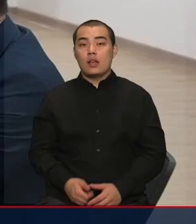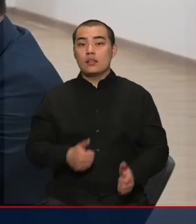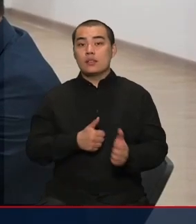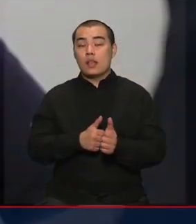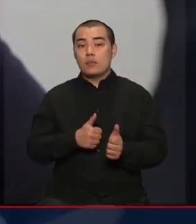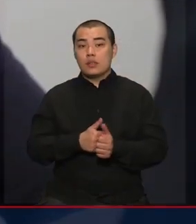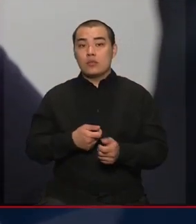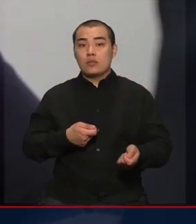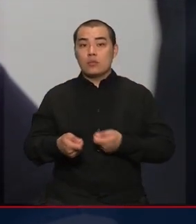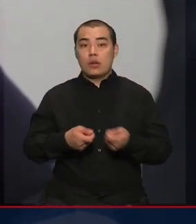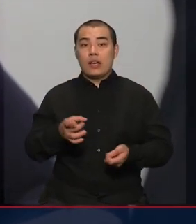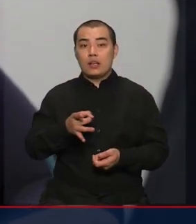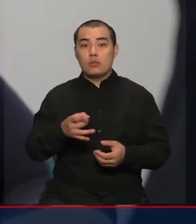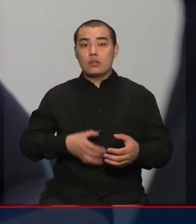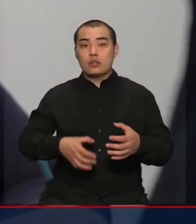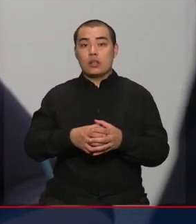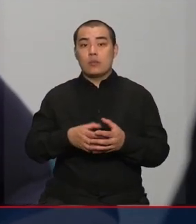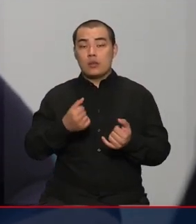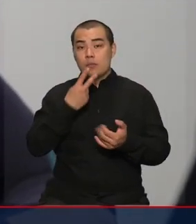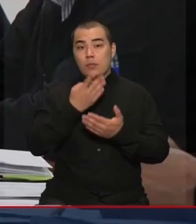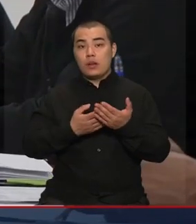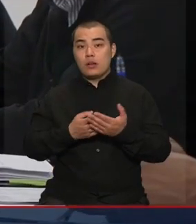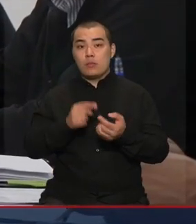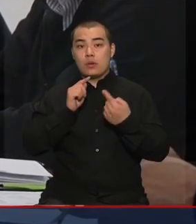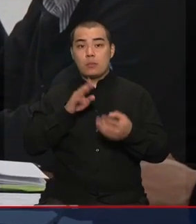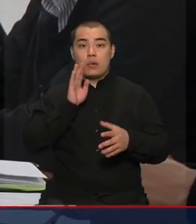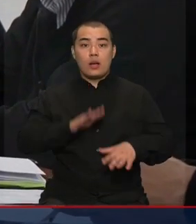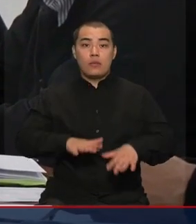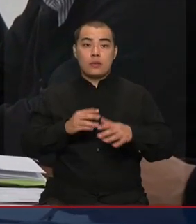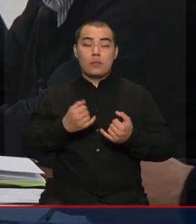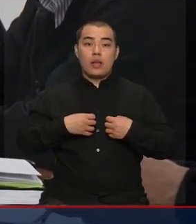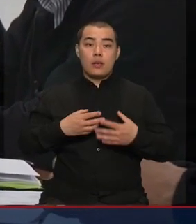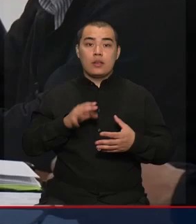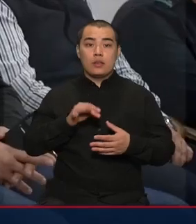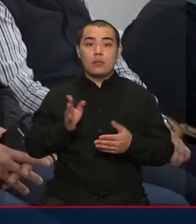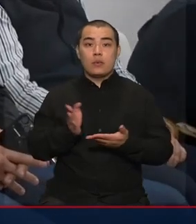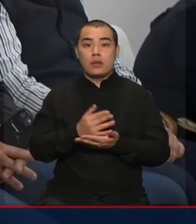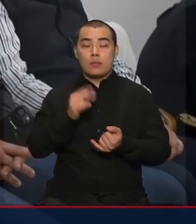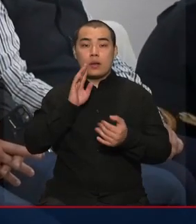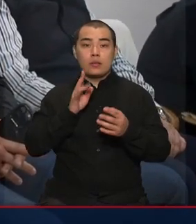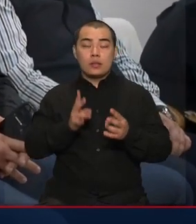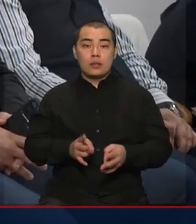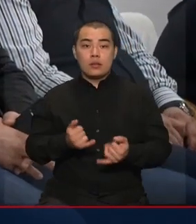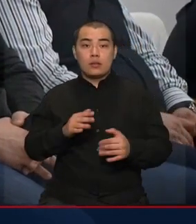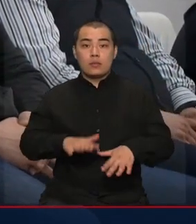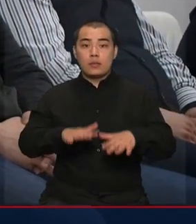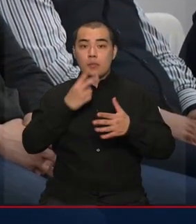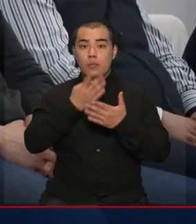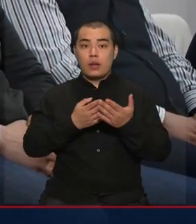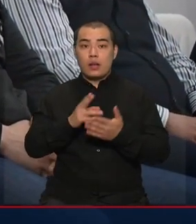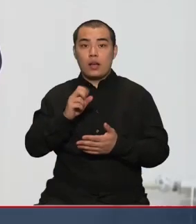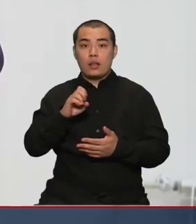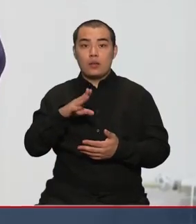Заместитель руководителя республиканского штаба по координации противопаводковых мероприятий и ликвидации последствий паводкового периода